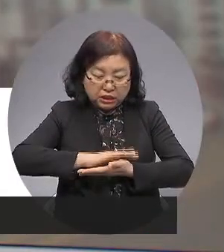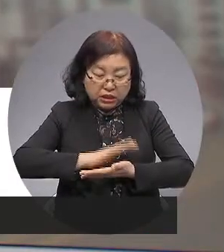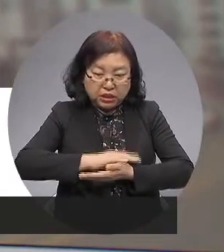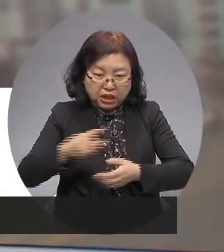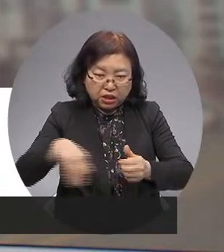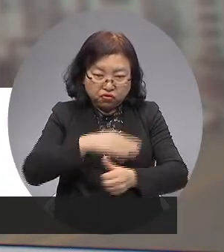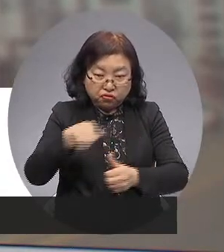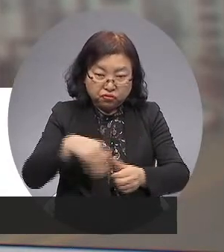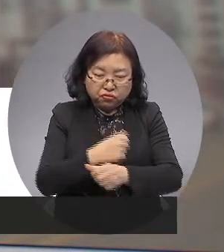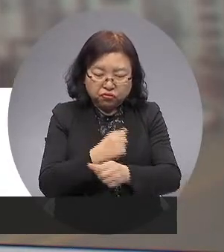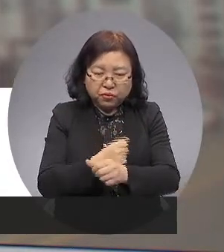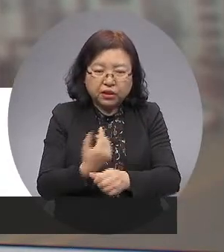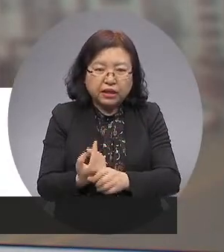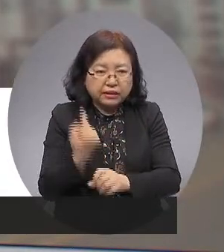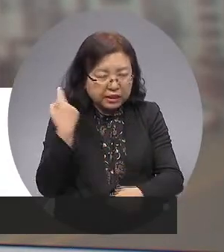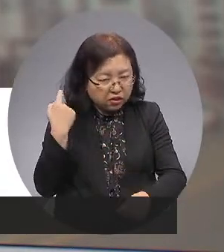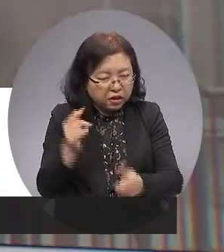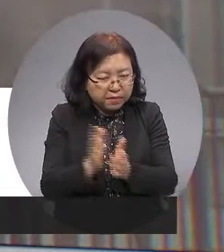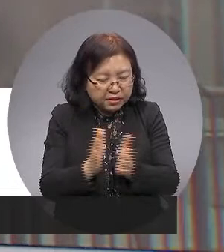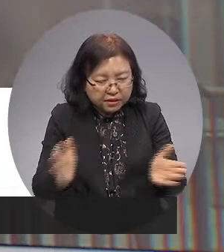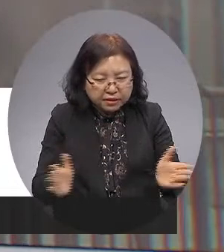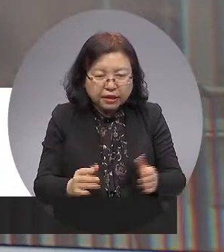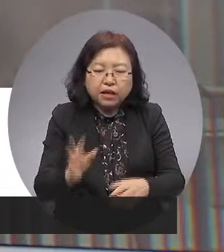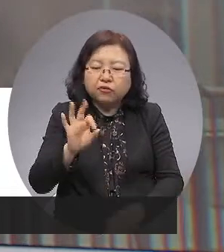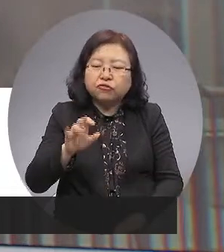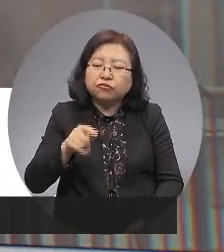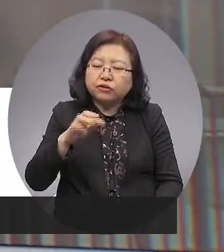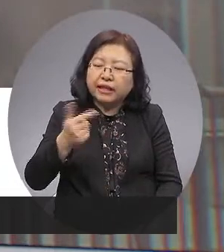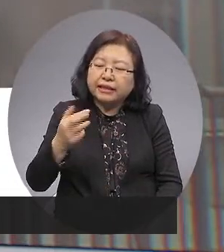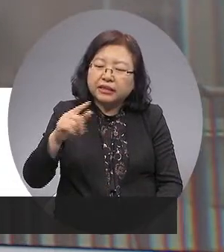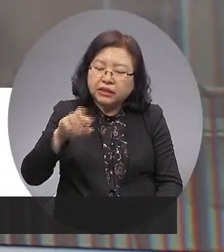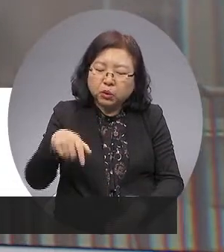지난해 말 착공한 유네스코 국제기록유산센터가